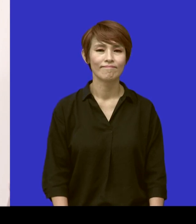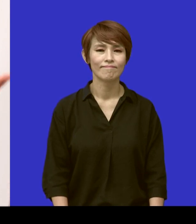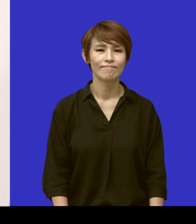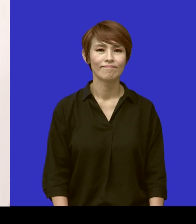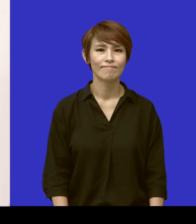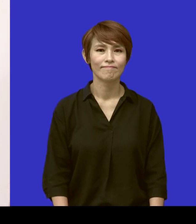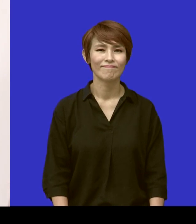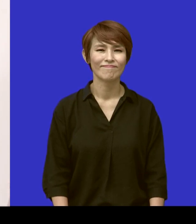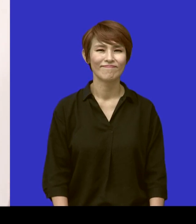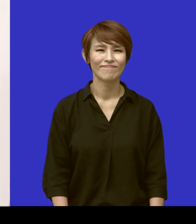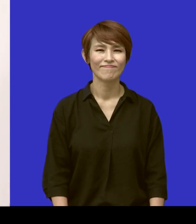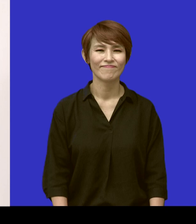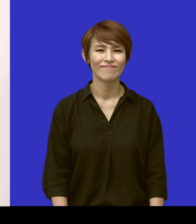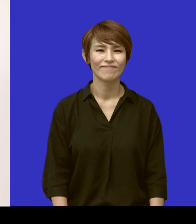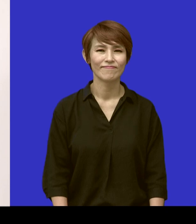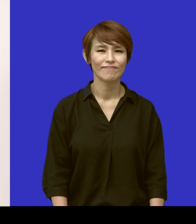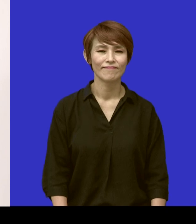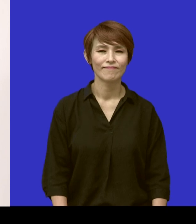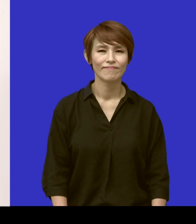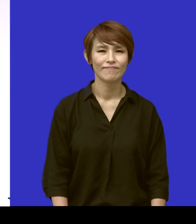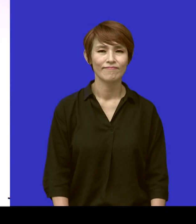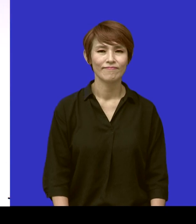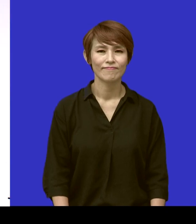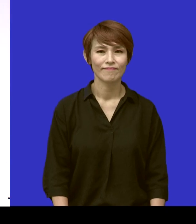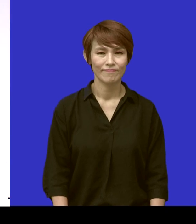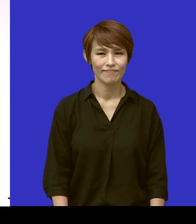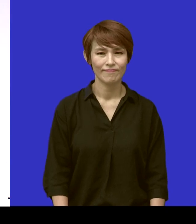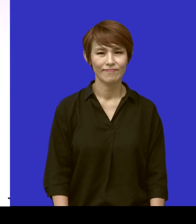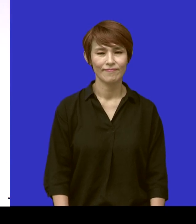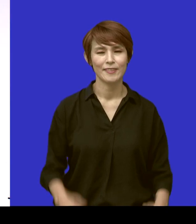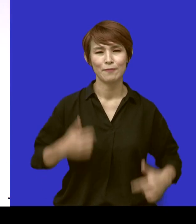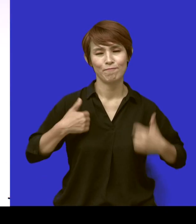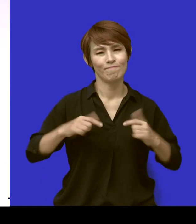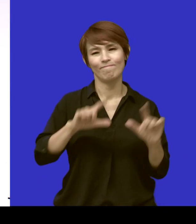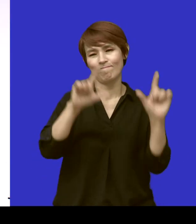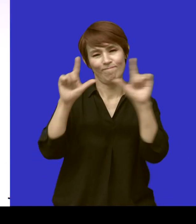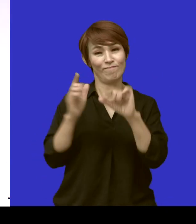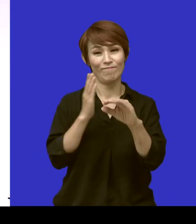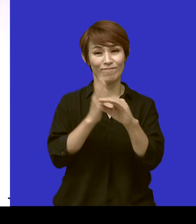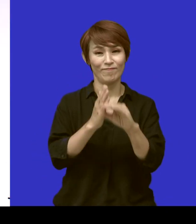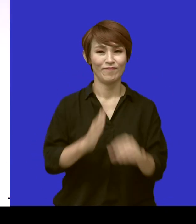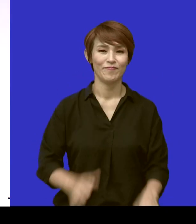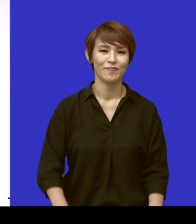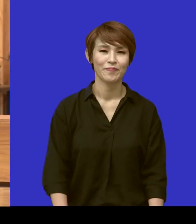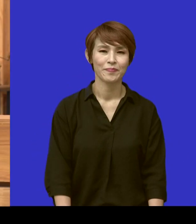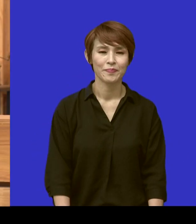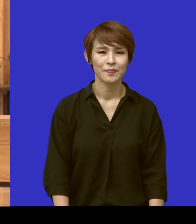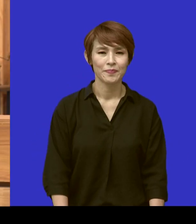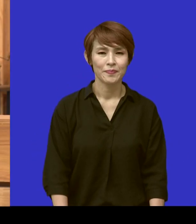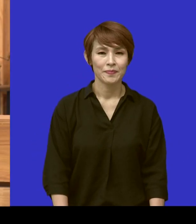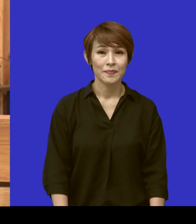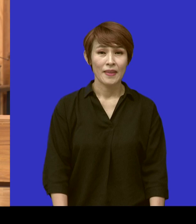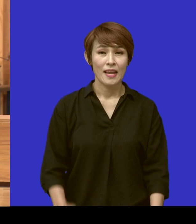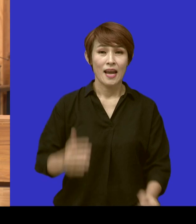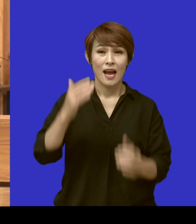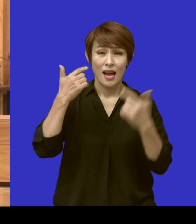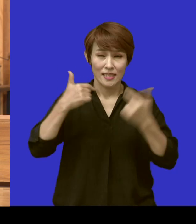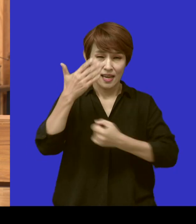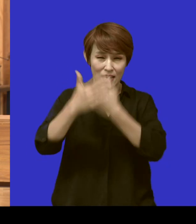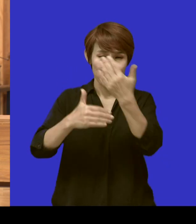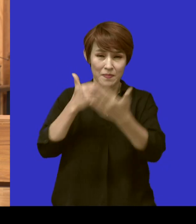하나님의 뜻이라는 그 말씀으로 지금까지 기쁨으로 살고 있습니다. 네. 늘 하나님이 나와